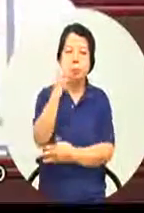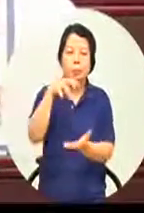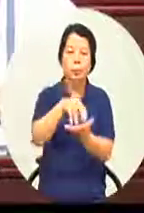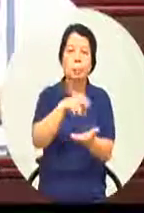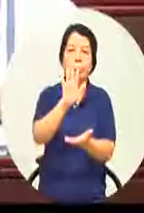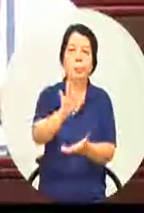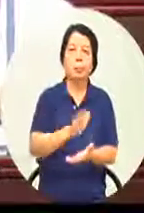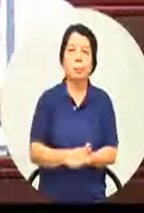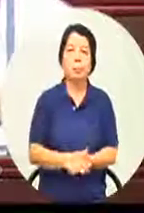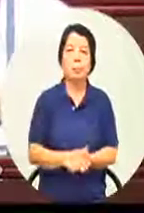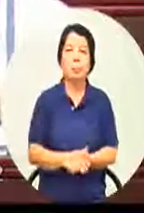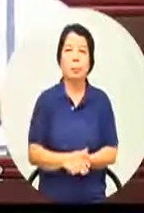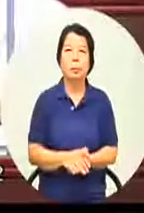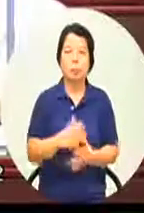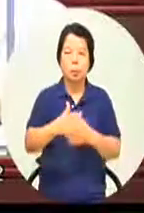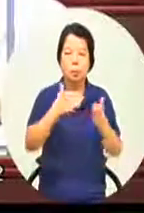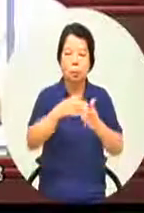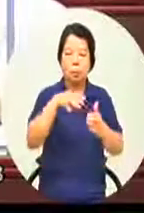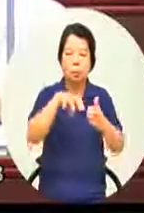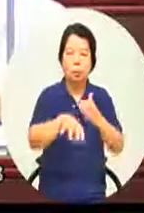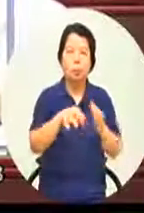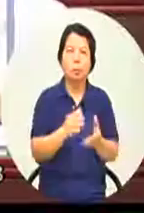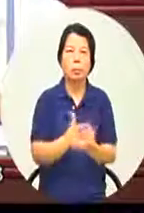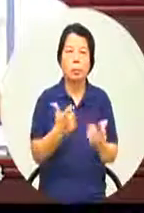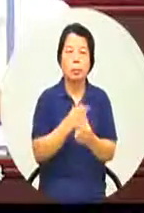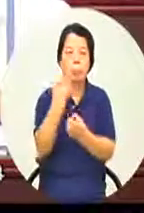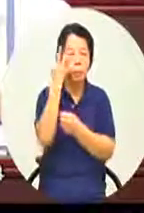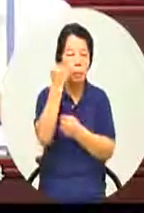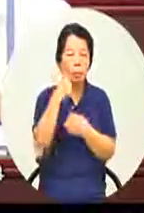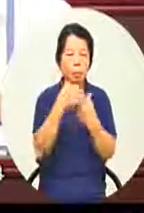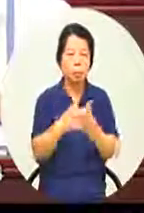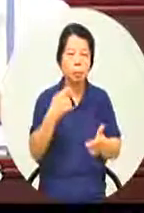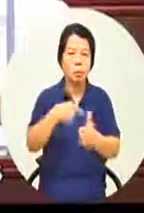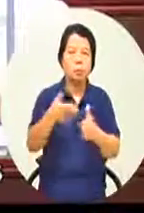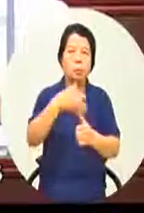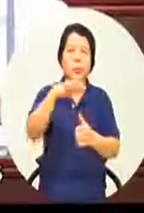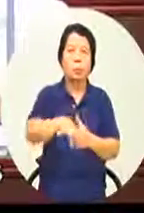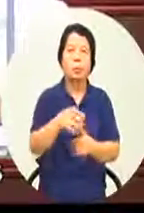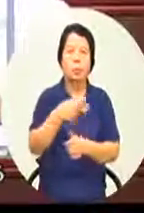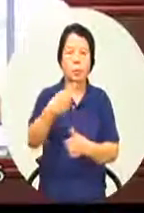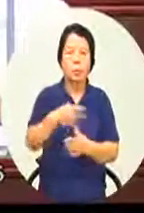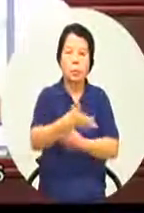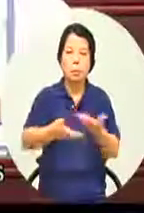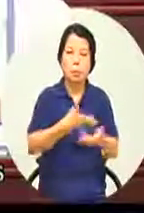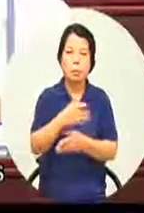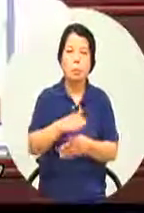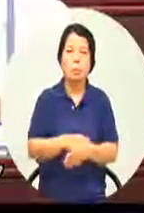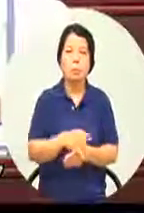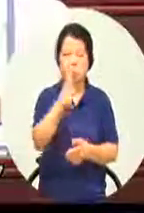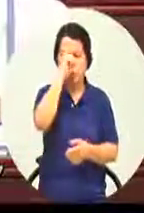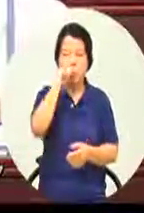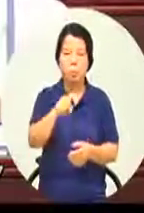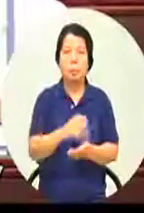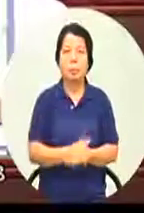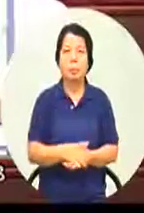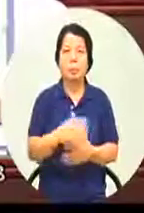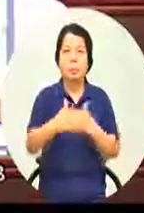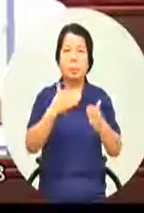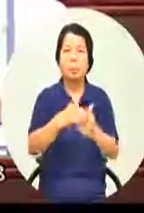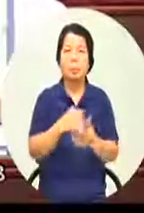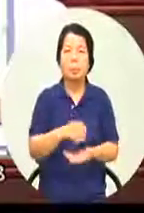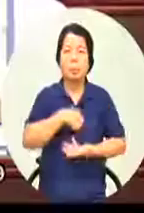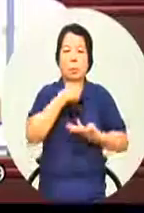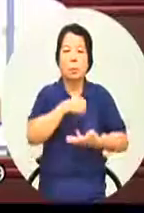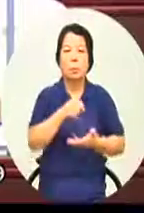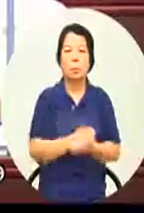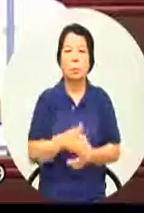那学校的部分我们这几天也跟教育局再一次的沟通，希望说因为学校他担心说